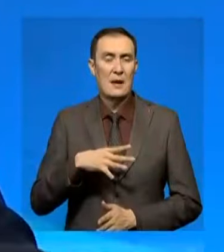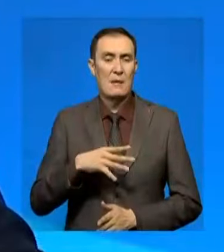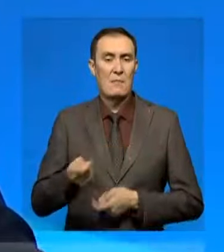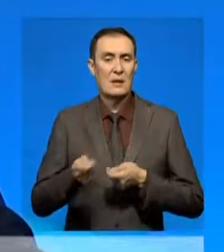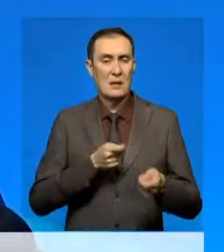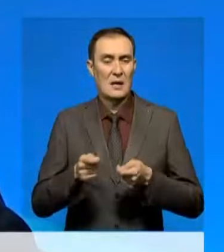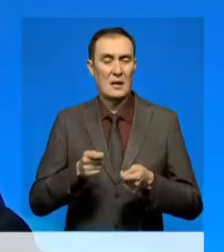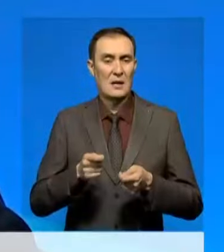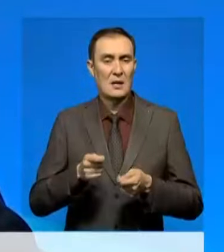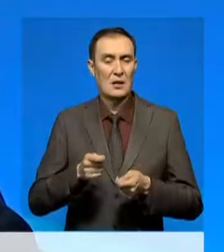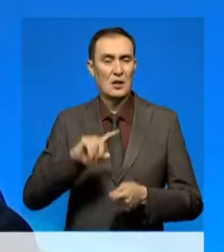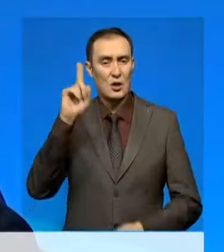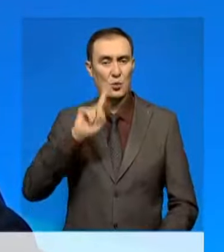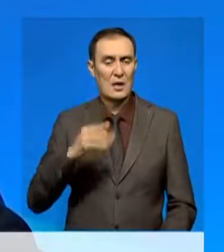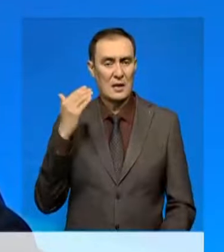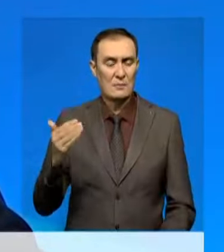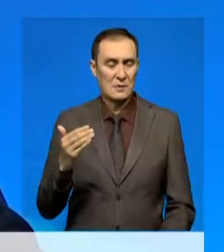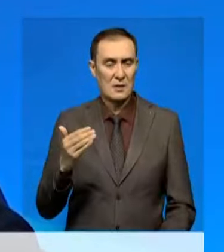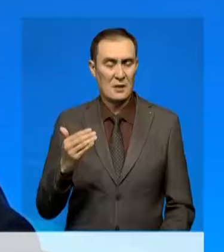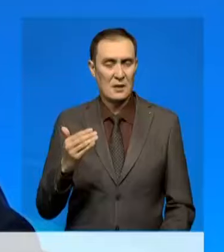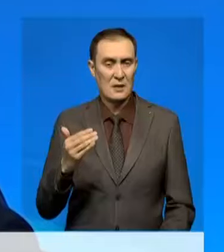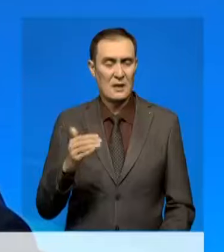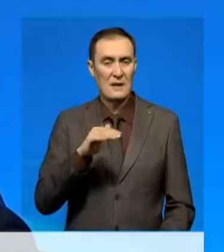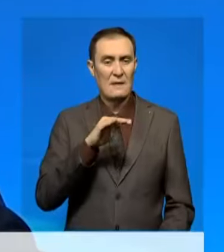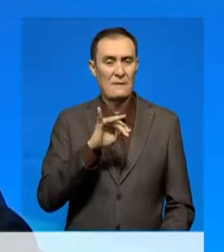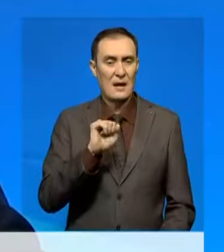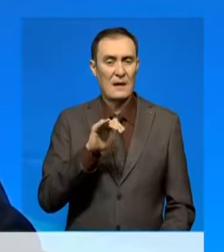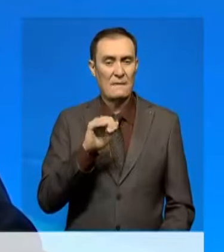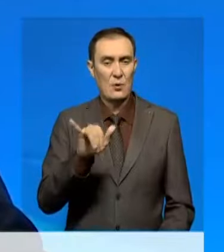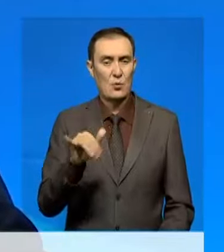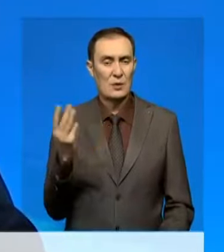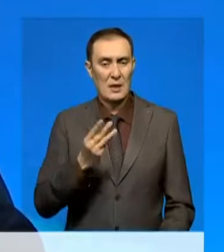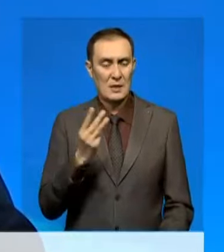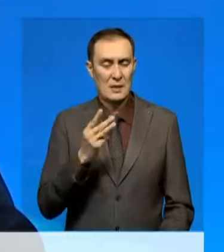патриарх Иерусалимский блаженнейший Феофил III,